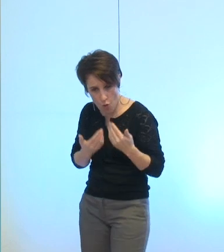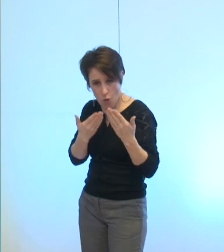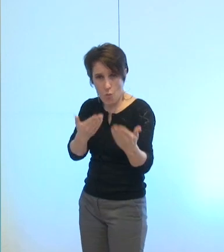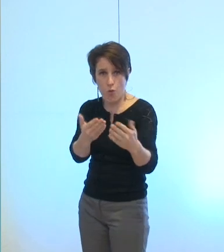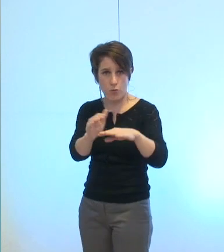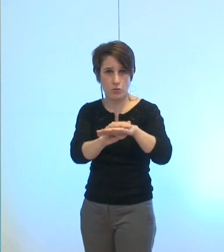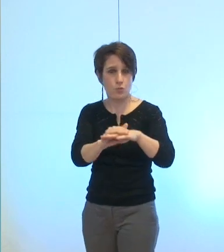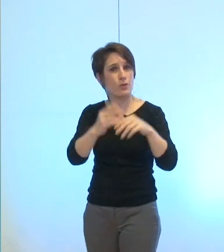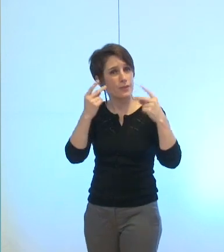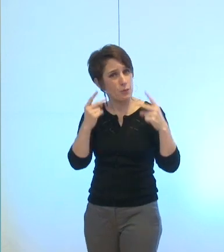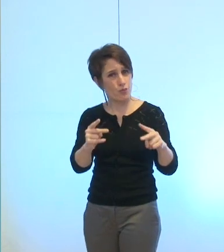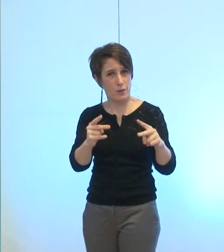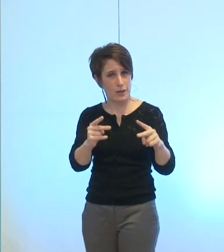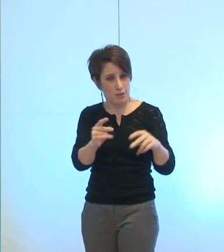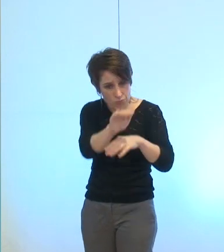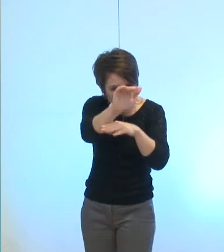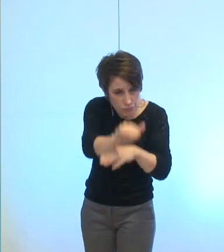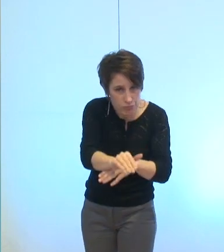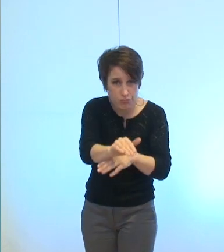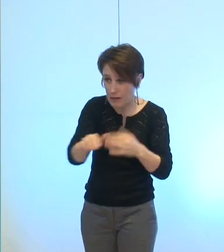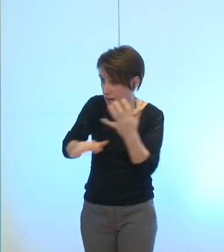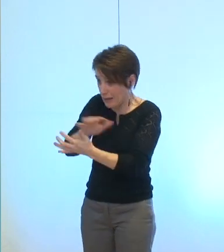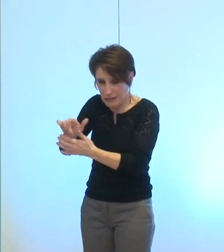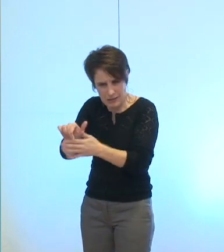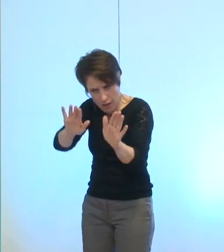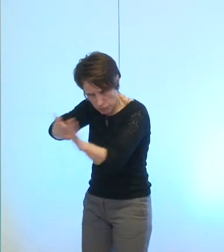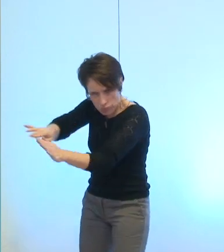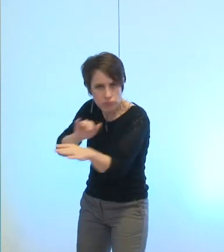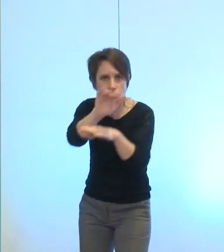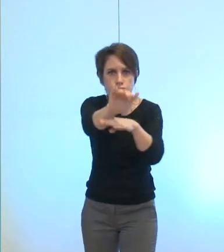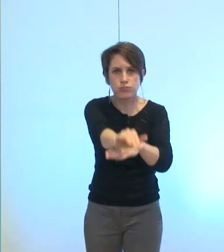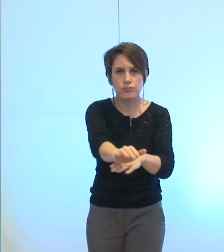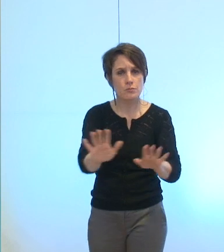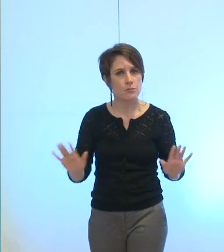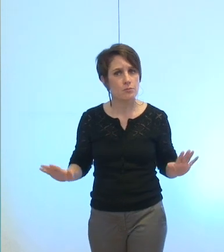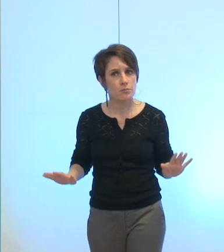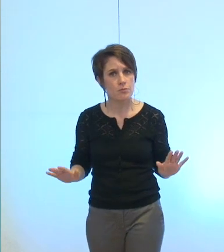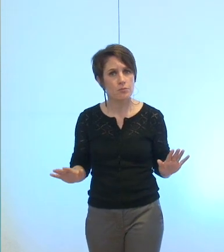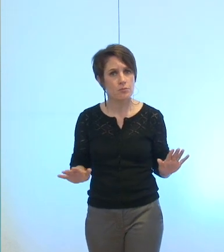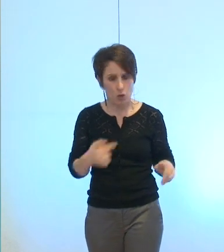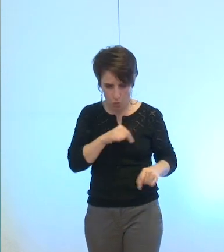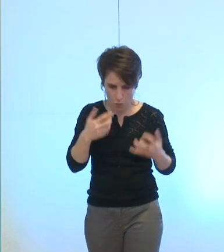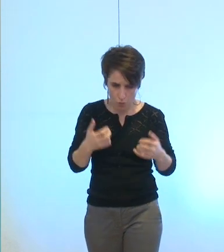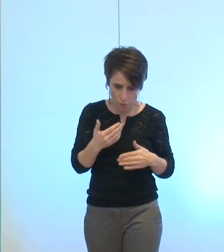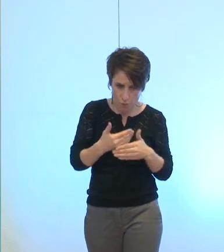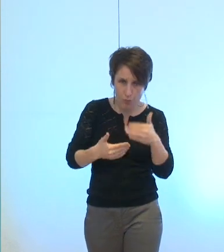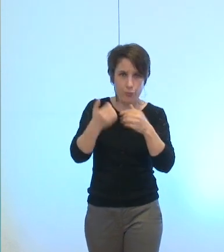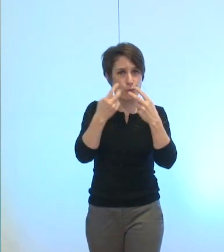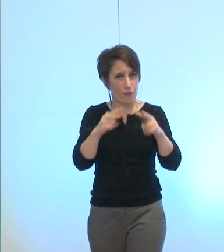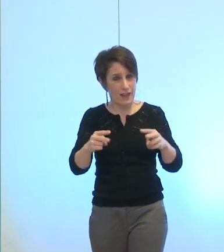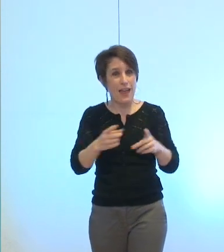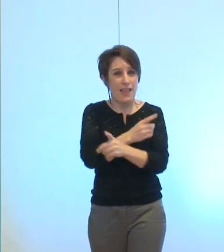public qui les défendent face à la crise qui nous permettent de construire une ville à la démocratie